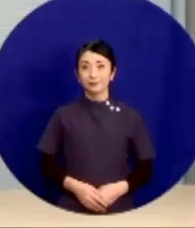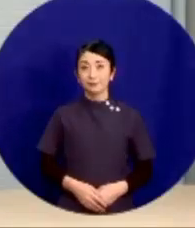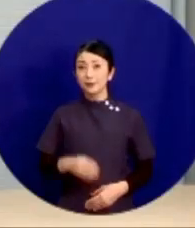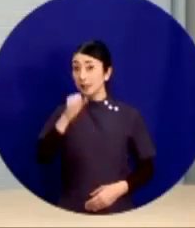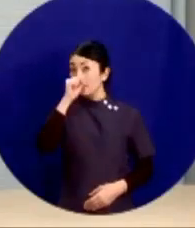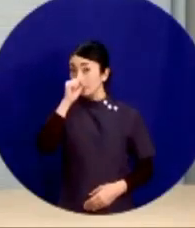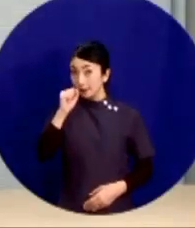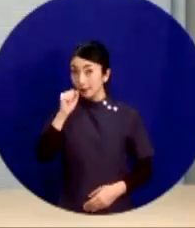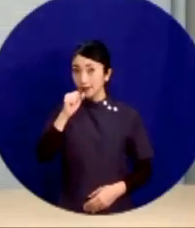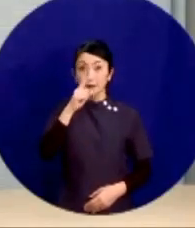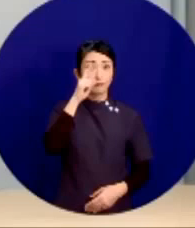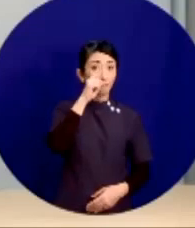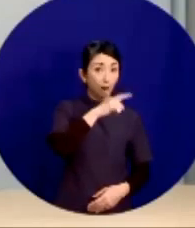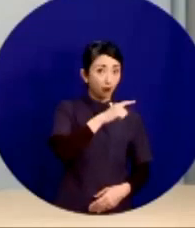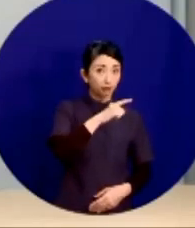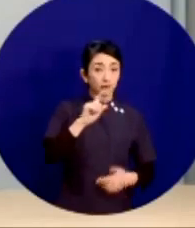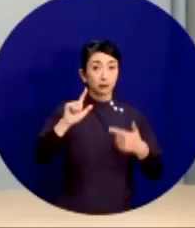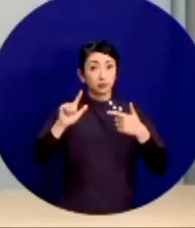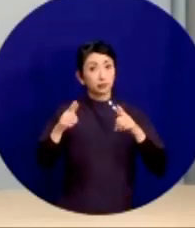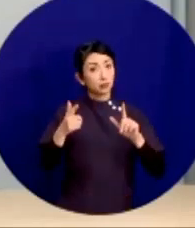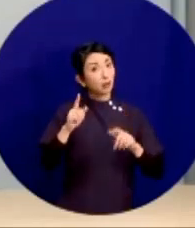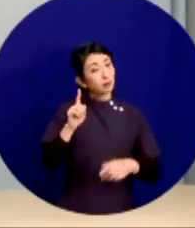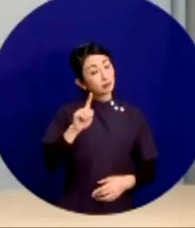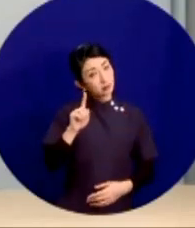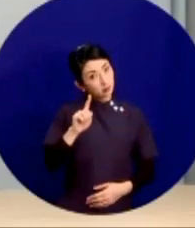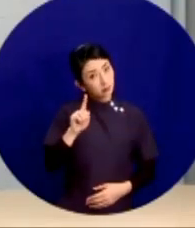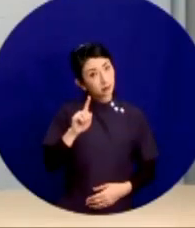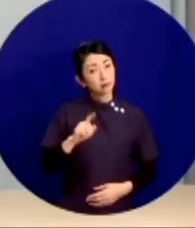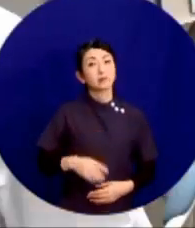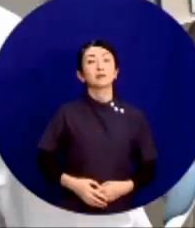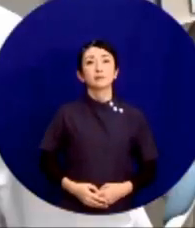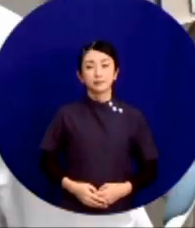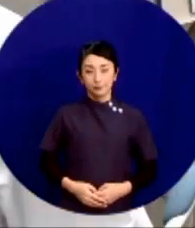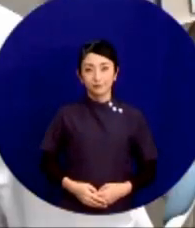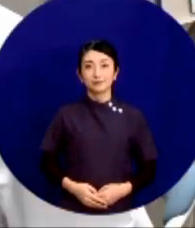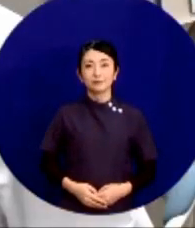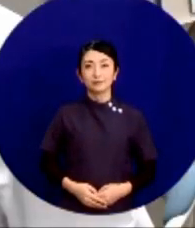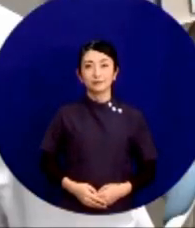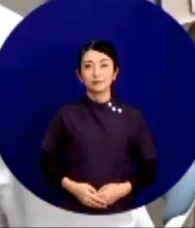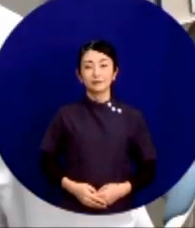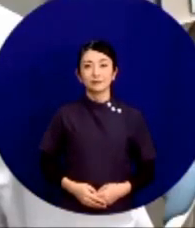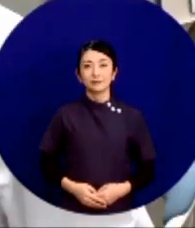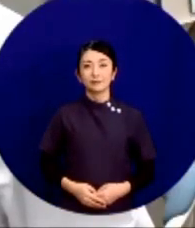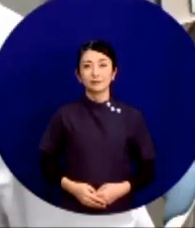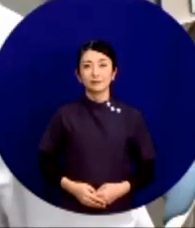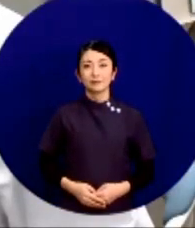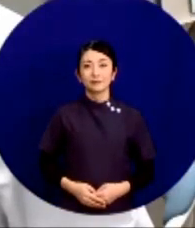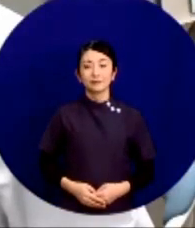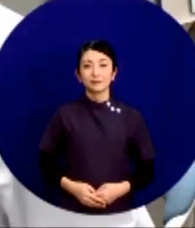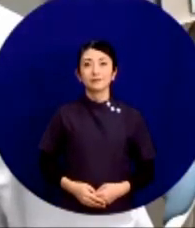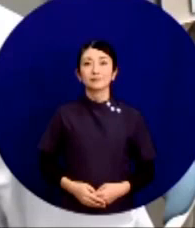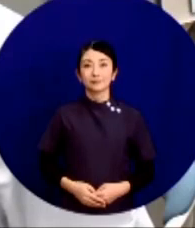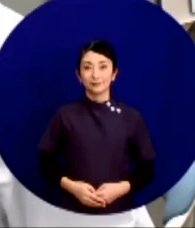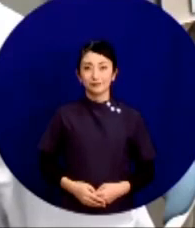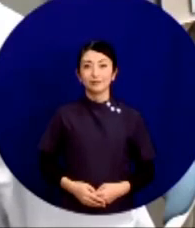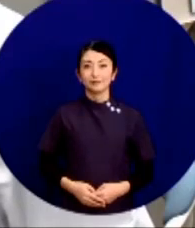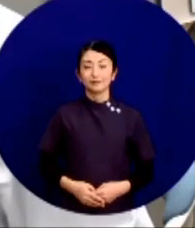良性と悪性の区別について詳しく教えてください。 は い、 一般的には脳腫瘍